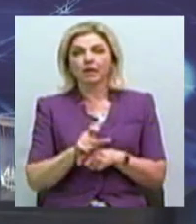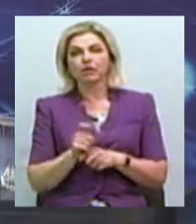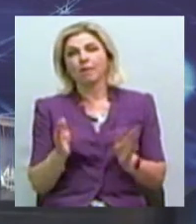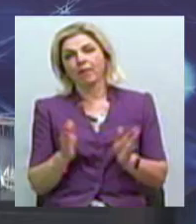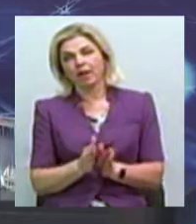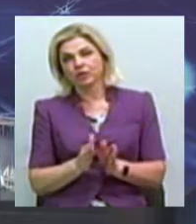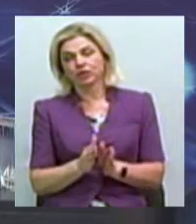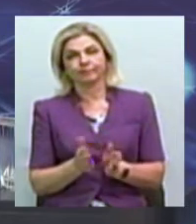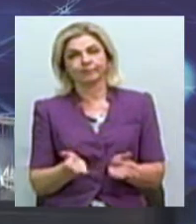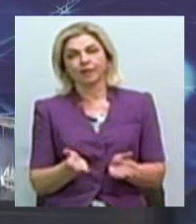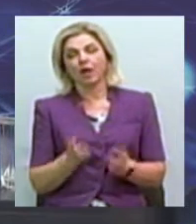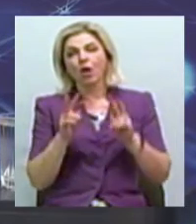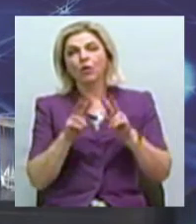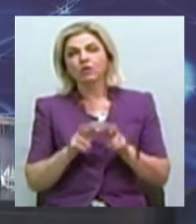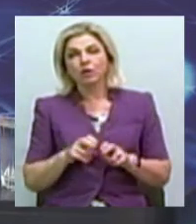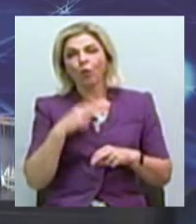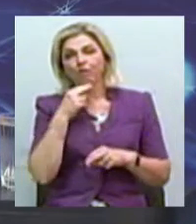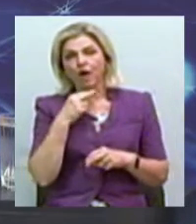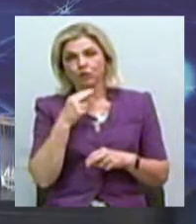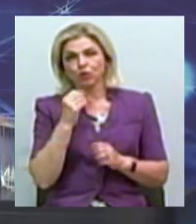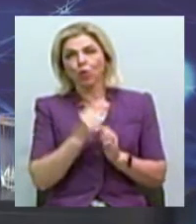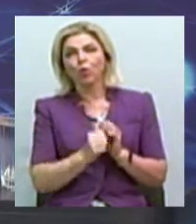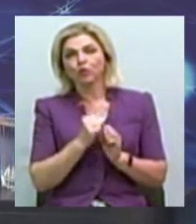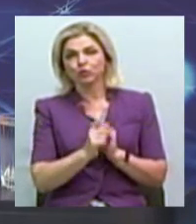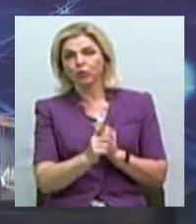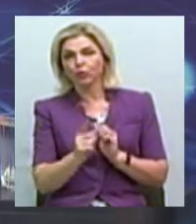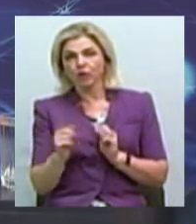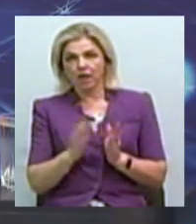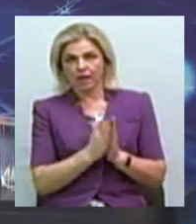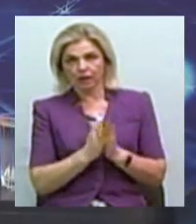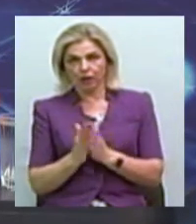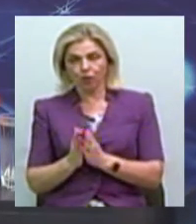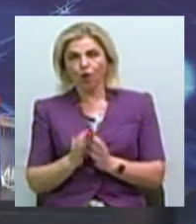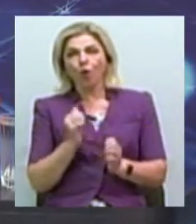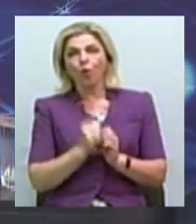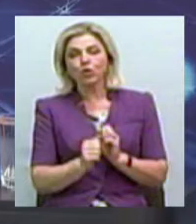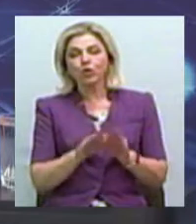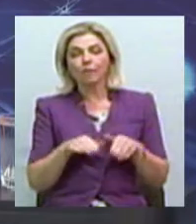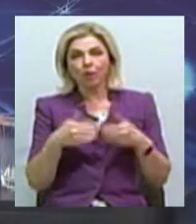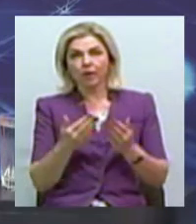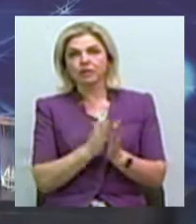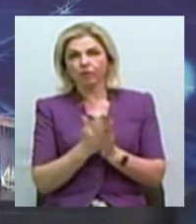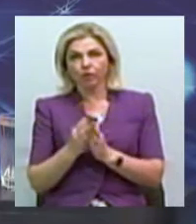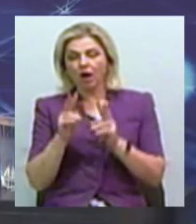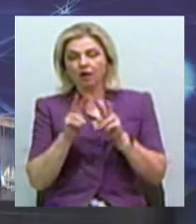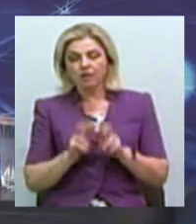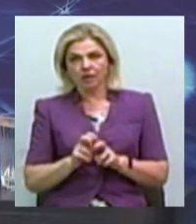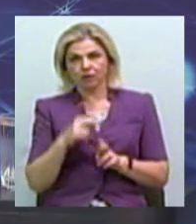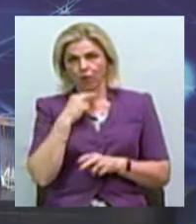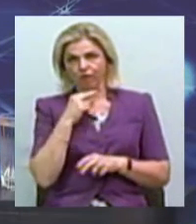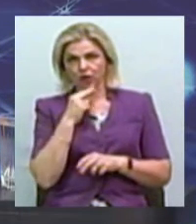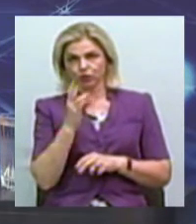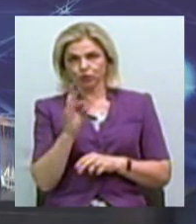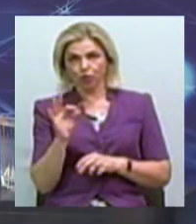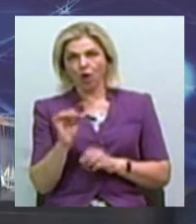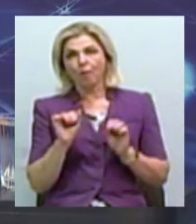так? Розглядали уважно кожну книгу. Кожну пропозицію розглядали уважно. Тому могло